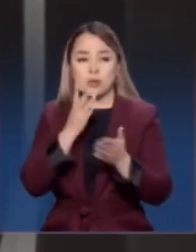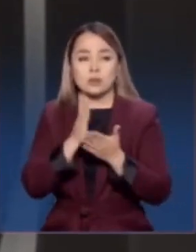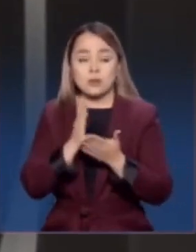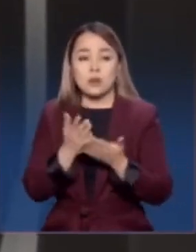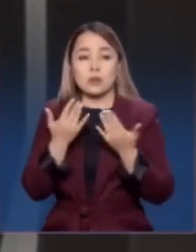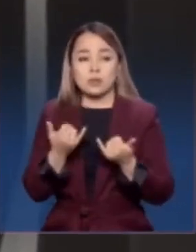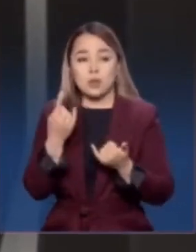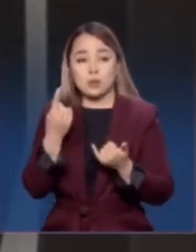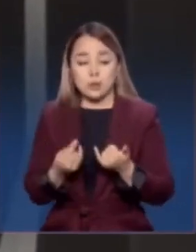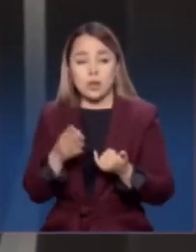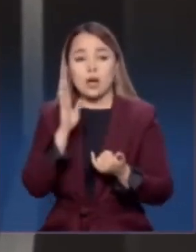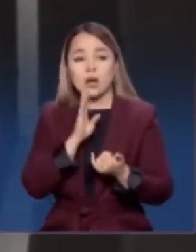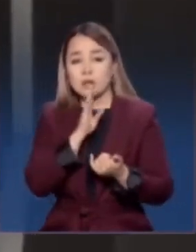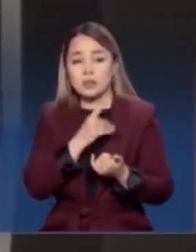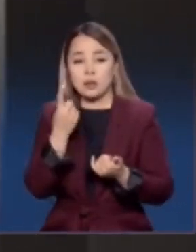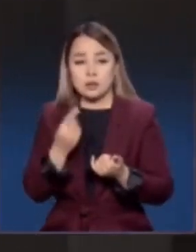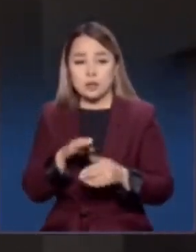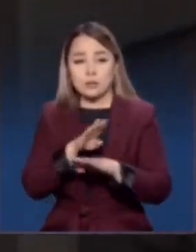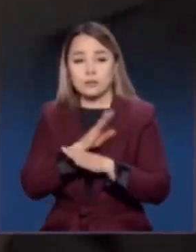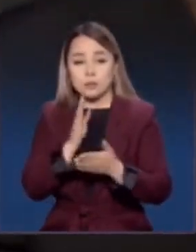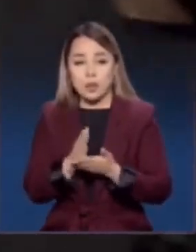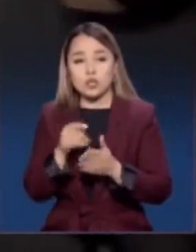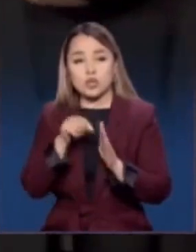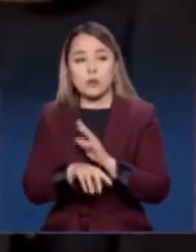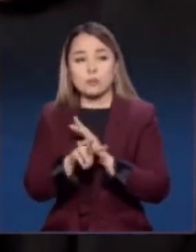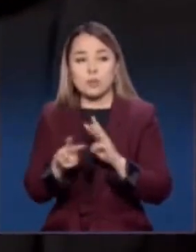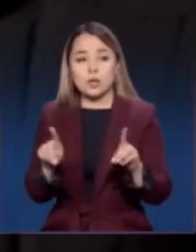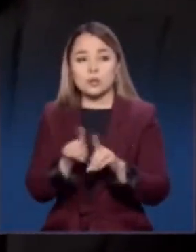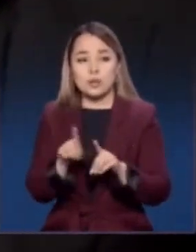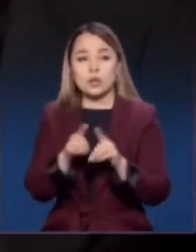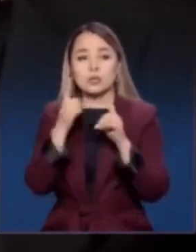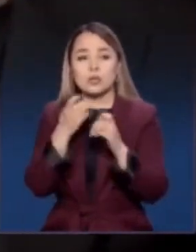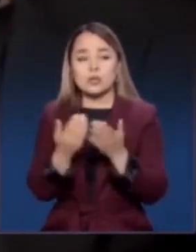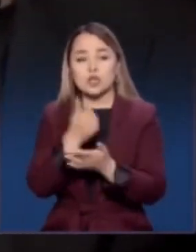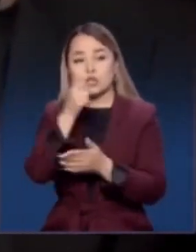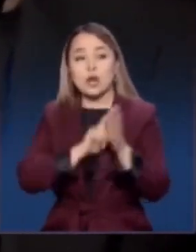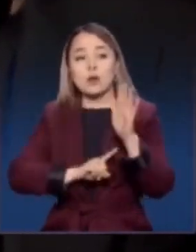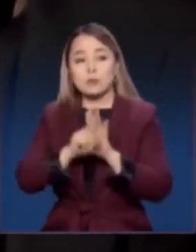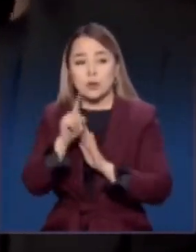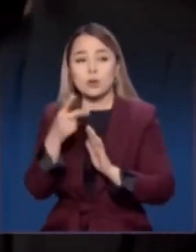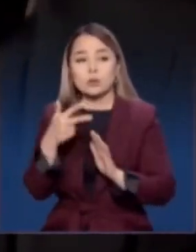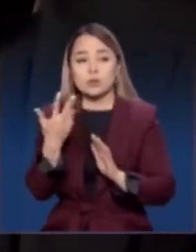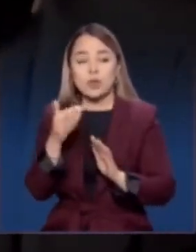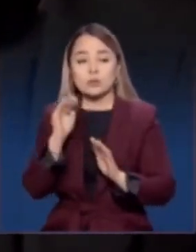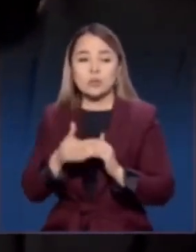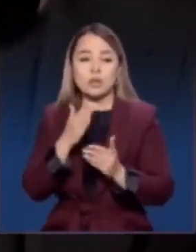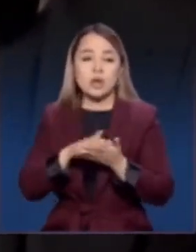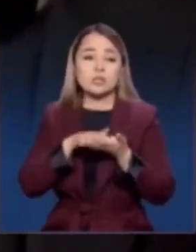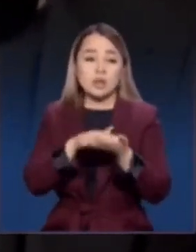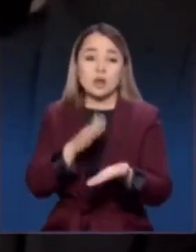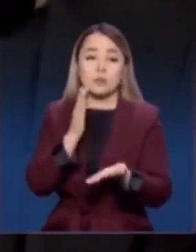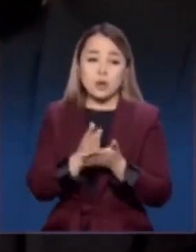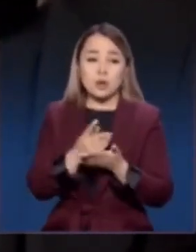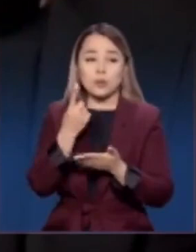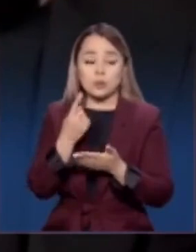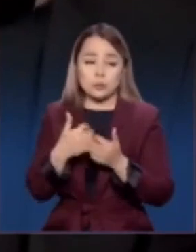Яғни күніне кемі бір әйел. Ал ішкі істер министрлігінің дерегінше жыл басына бері 35000-нан астам шағым түскен.